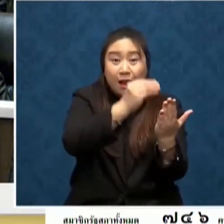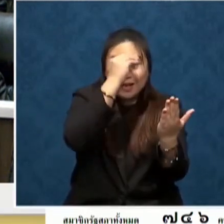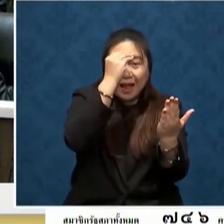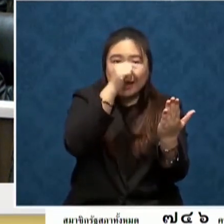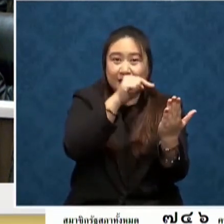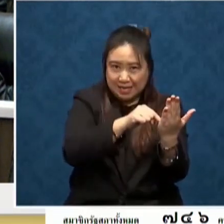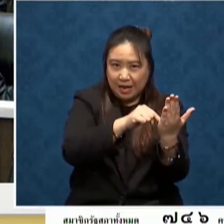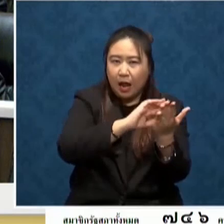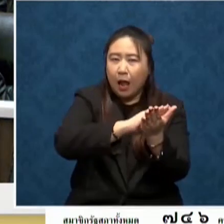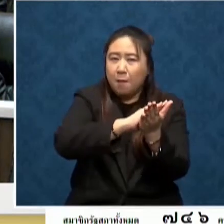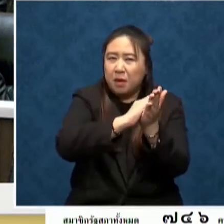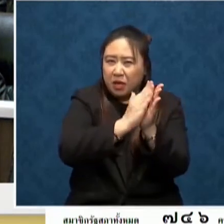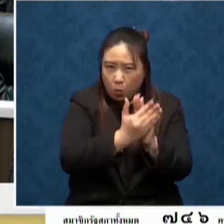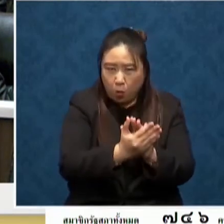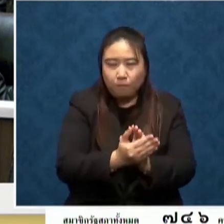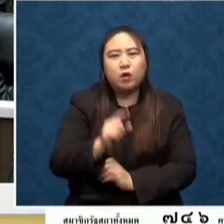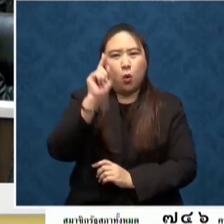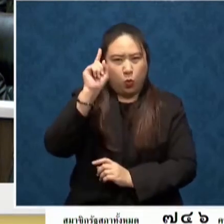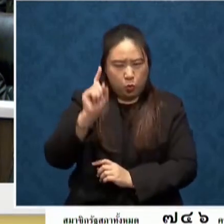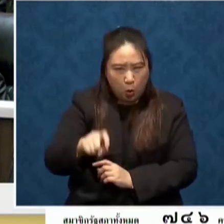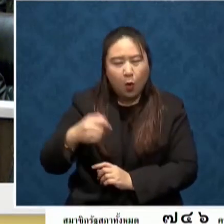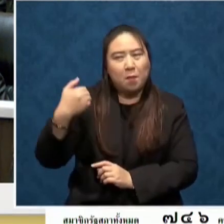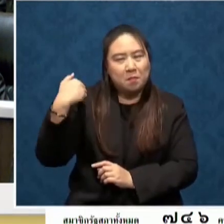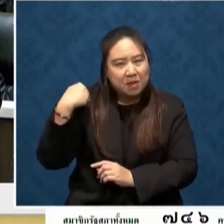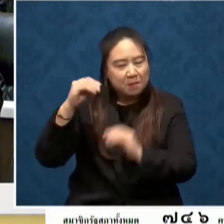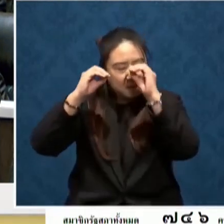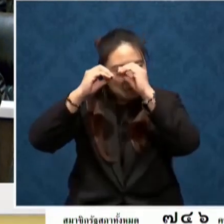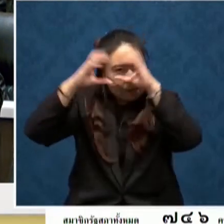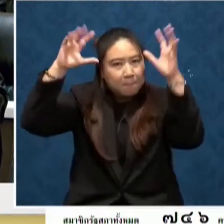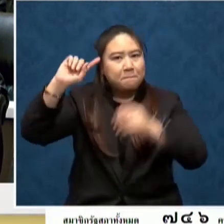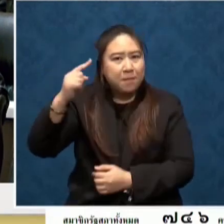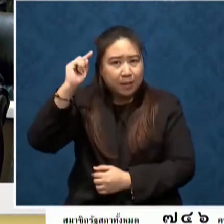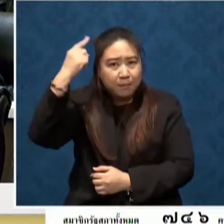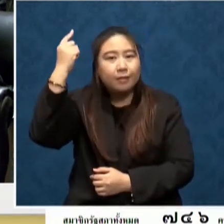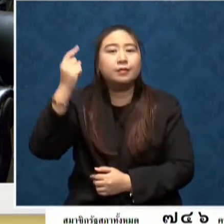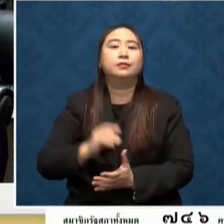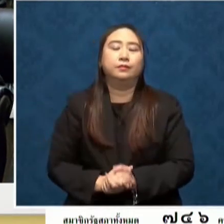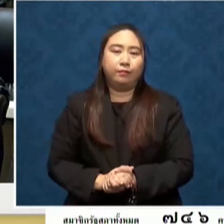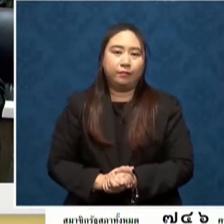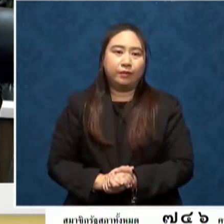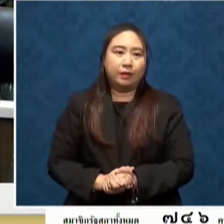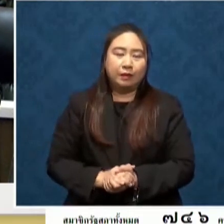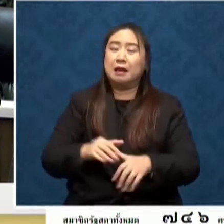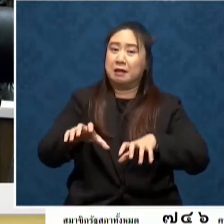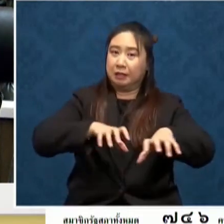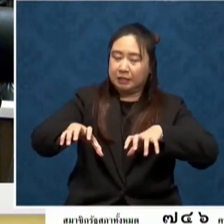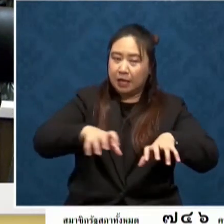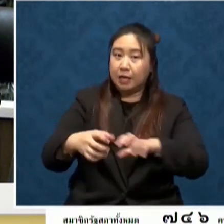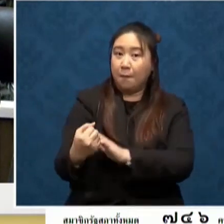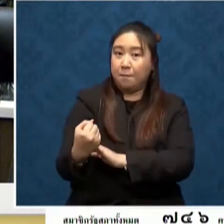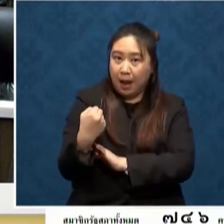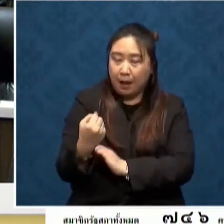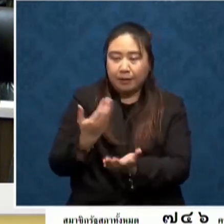จำเป็นต้องมีทตรธการใหม่ ค่ะท่านต้องมีทิตรธการใหม ในการจัสอำนาจ